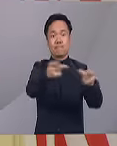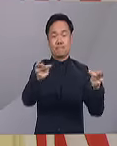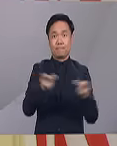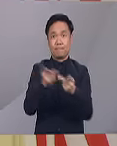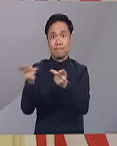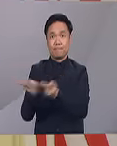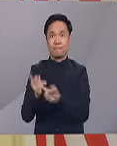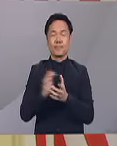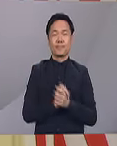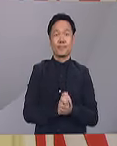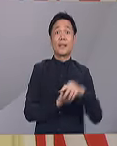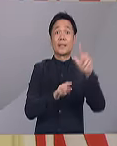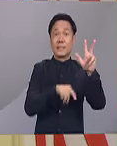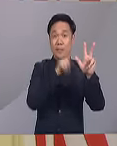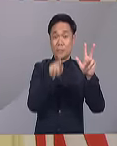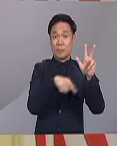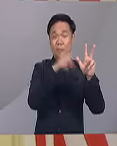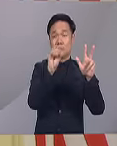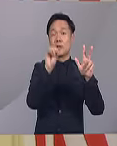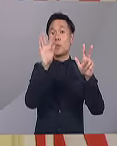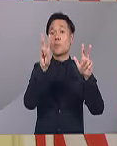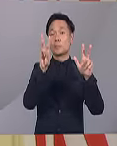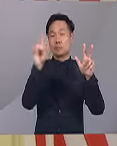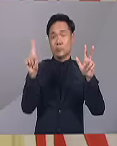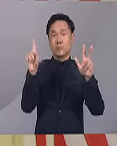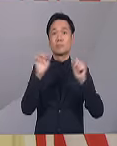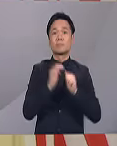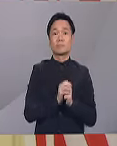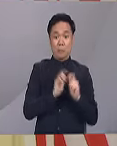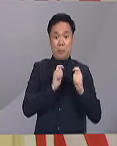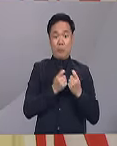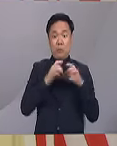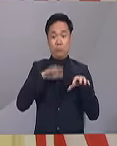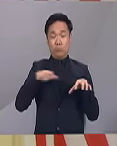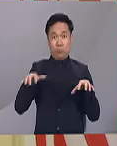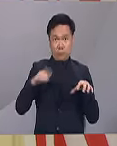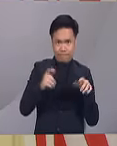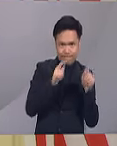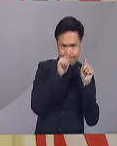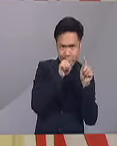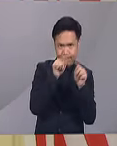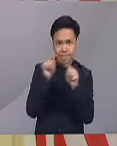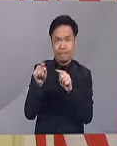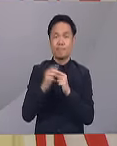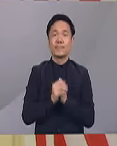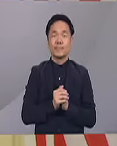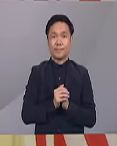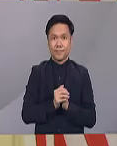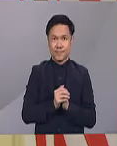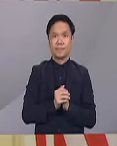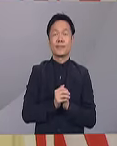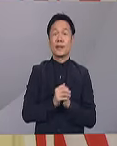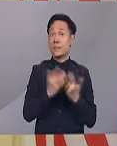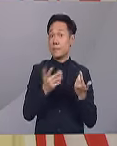Sebanyak 3,621 pasukan pematuhan telah membuat pemantauan dan melibatkan